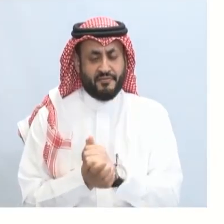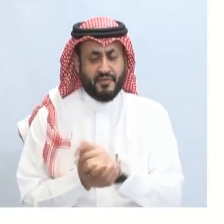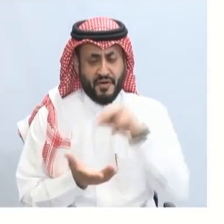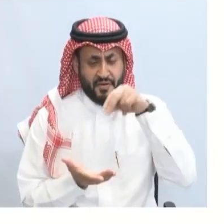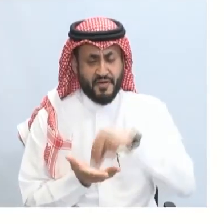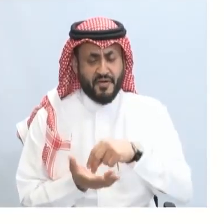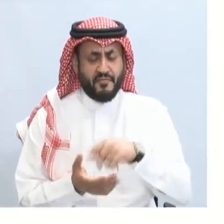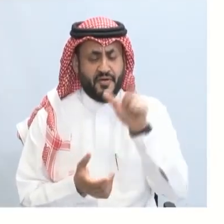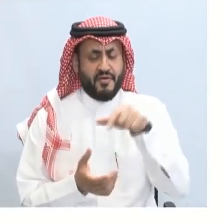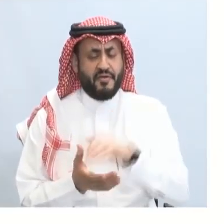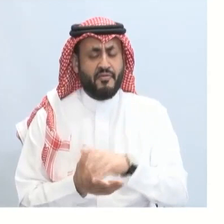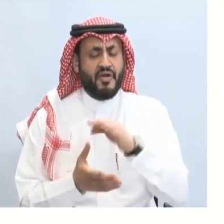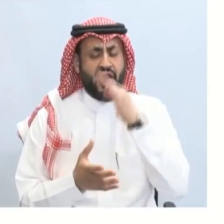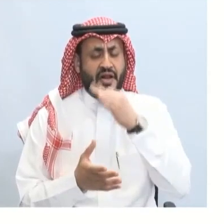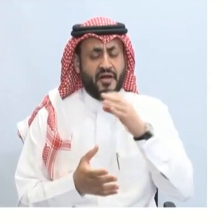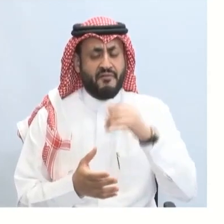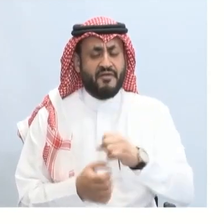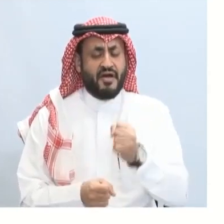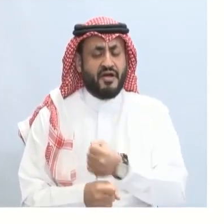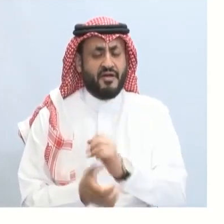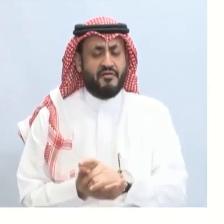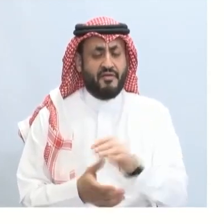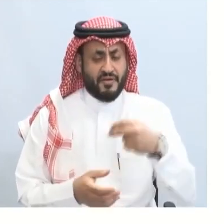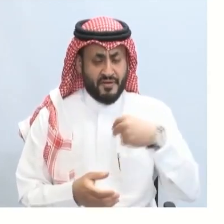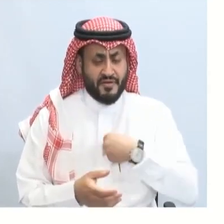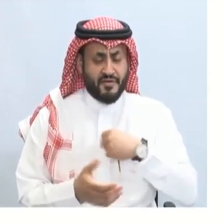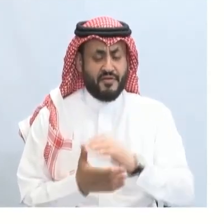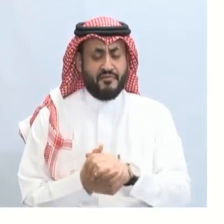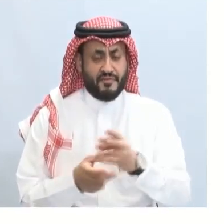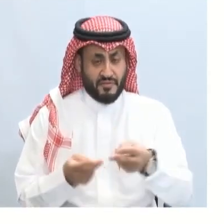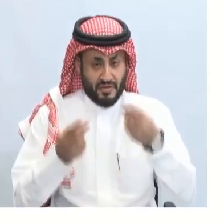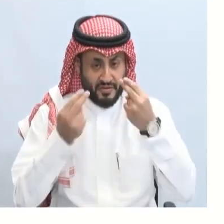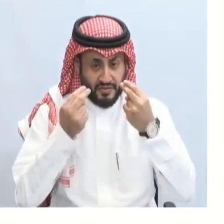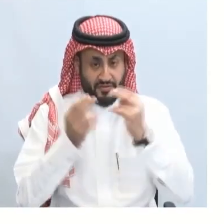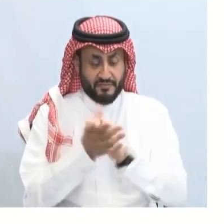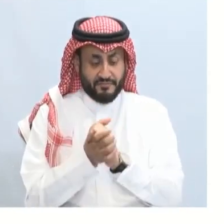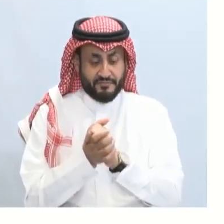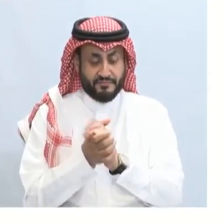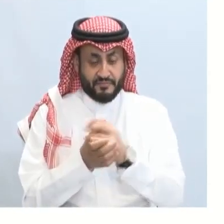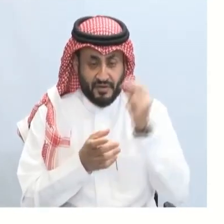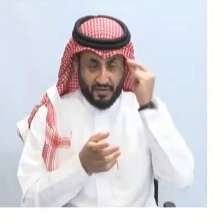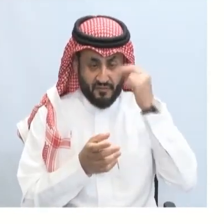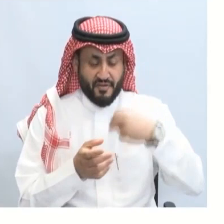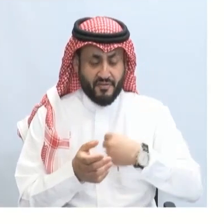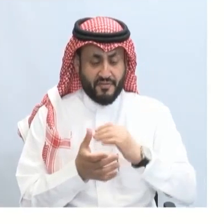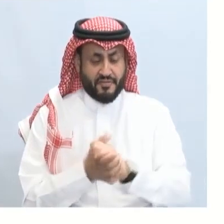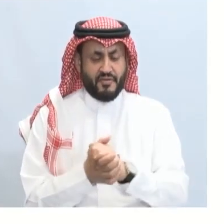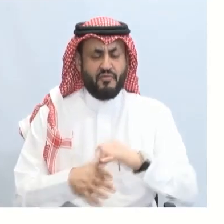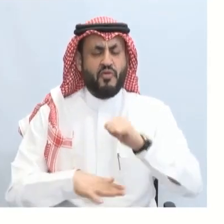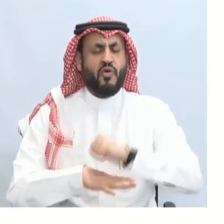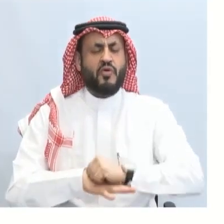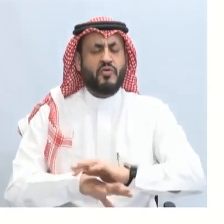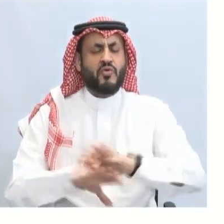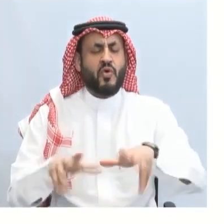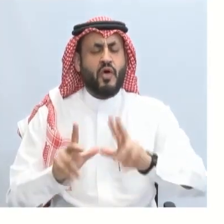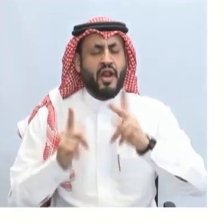يصدر عنه من اقوال وافعال واستعداده واستعداده العقلي والنفسي لتحمل